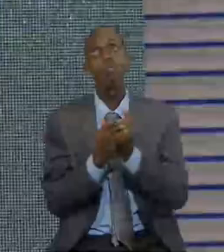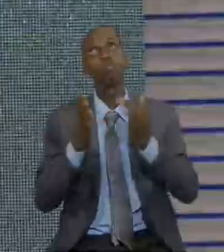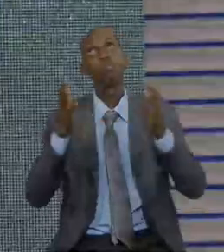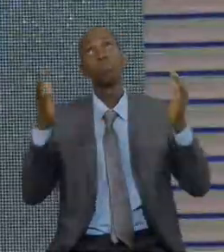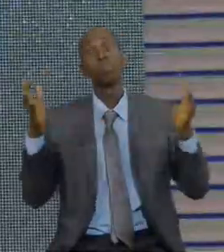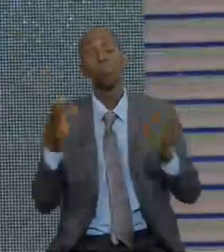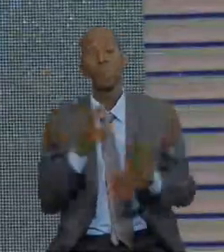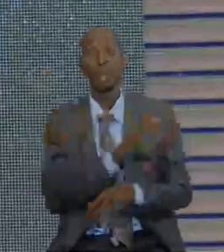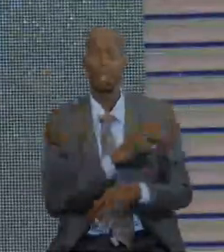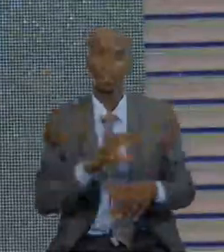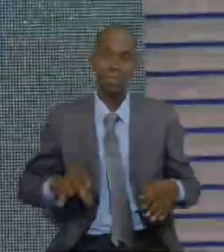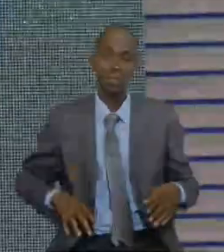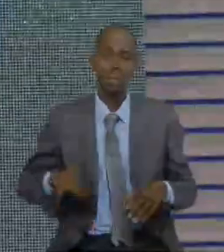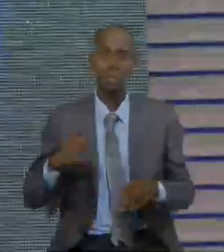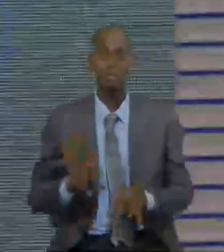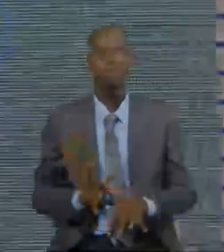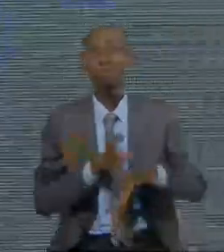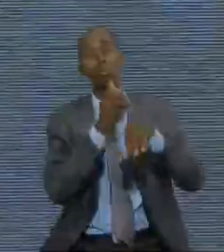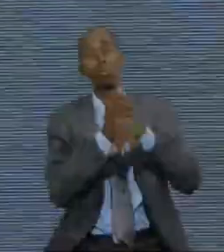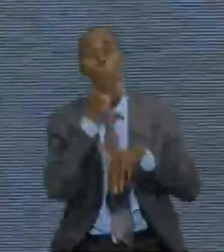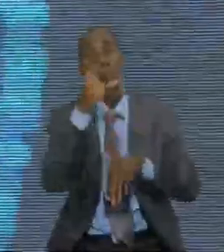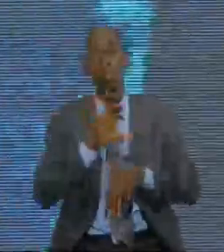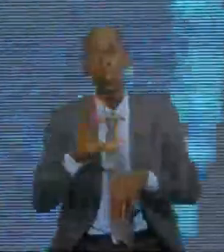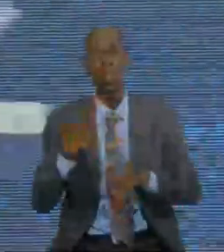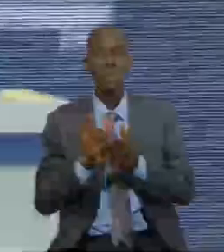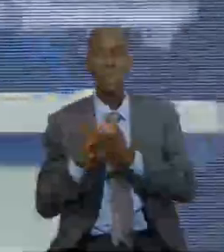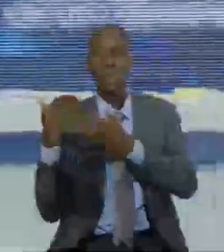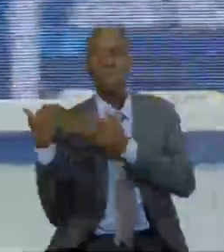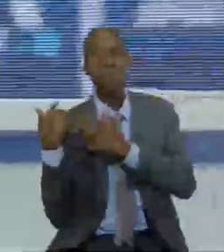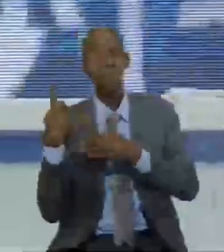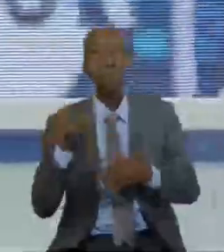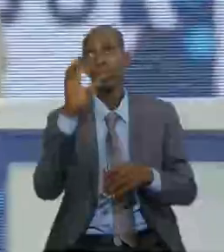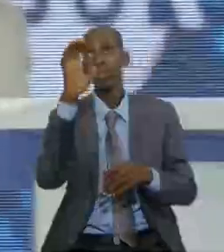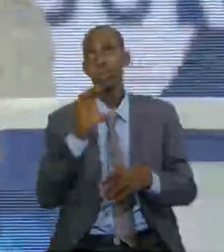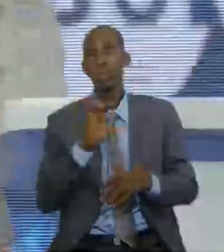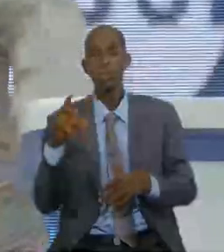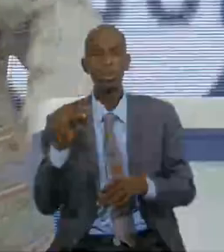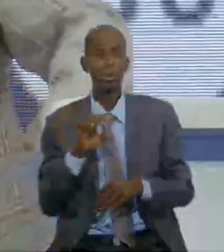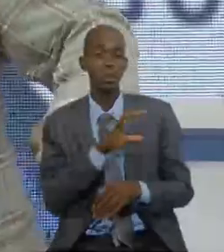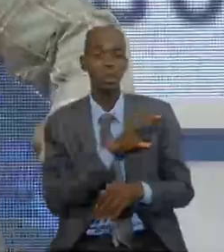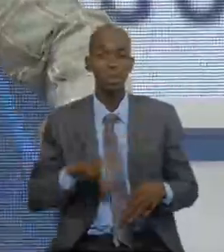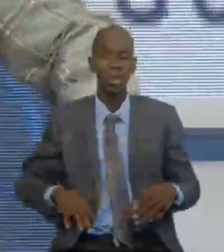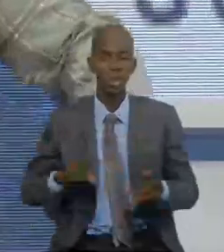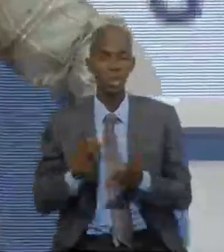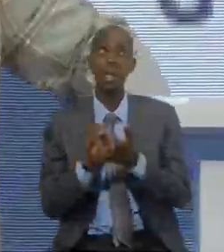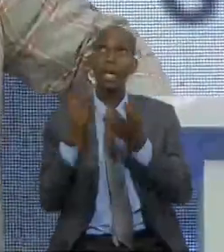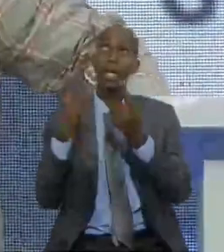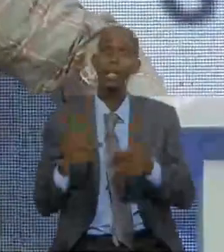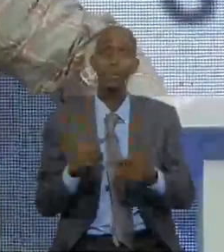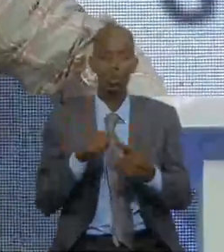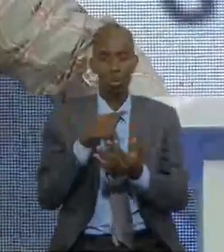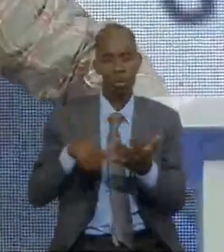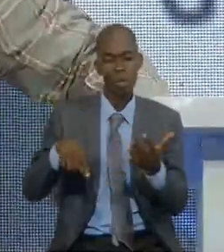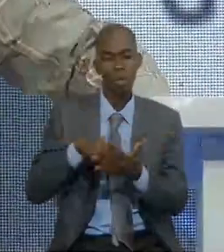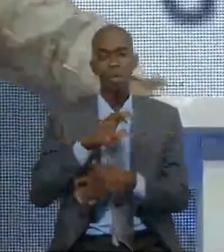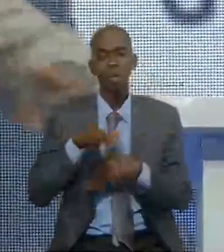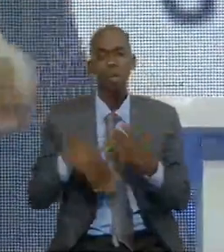Christ du Calvaire le Christ qui a porté la croix le Christ